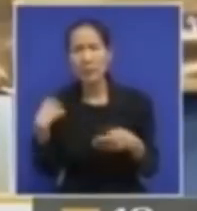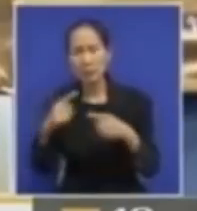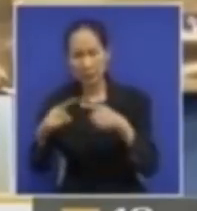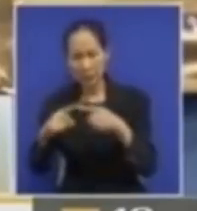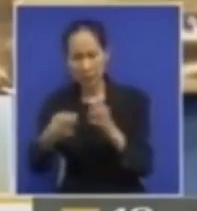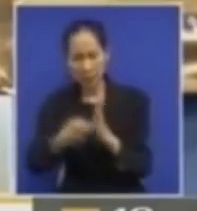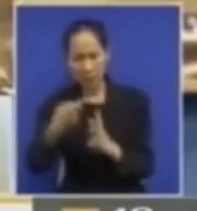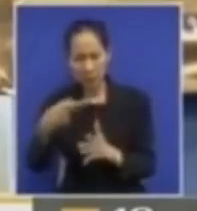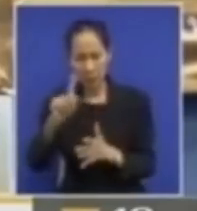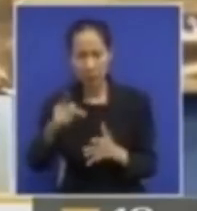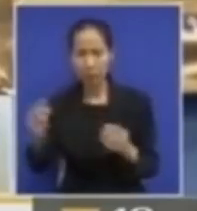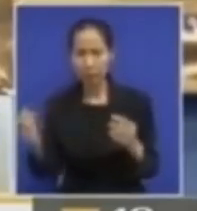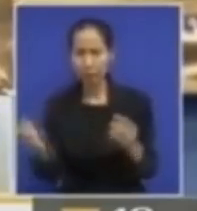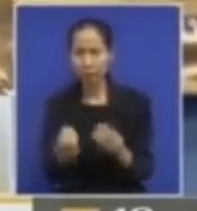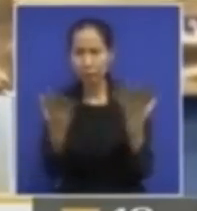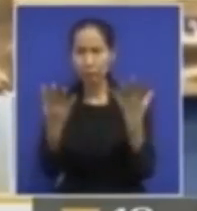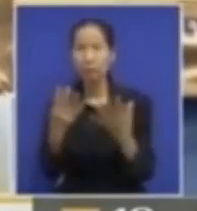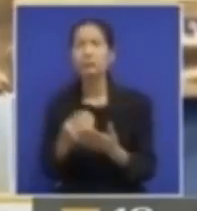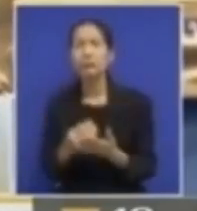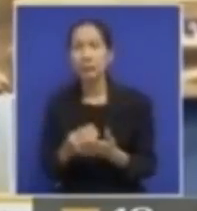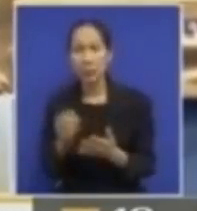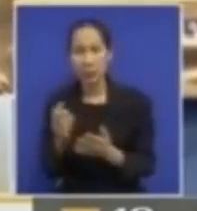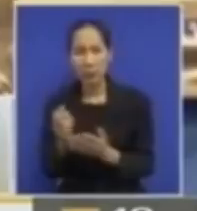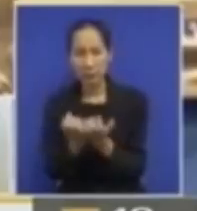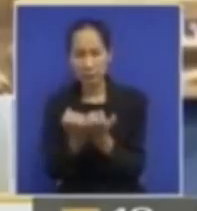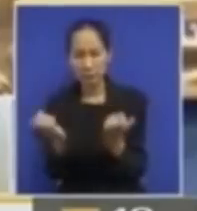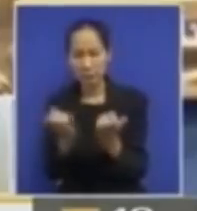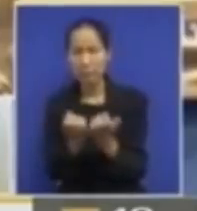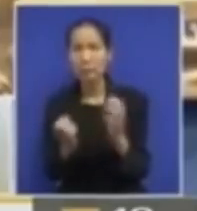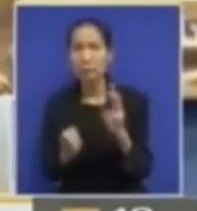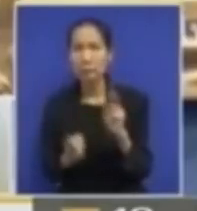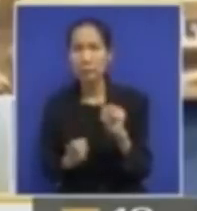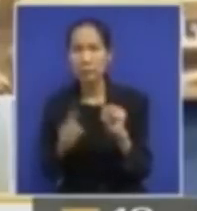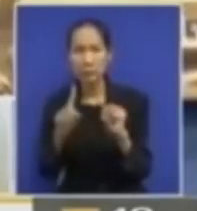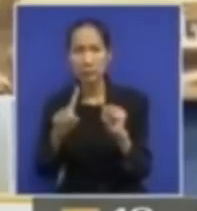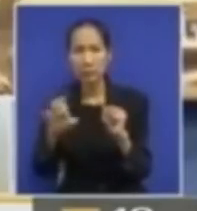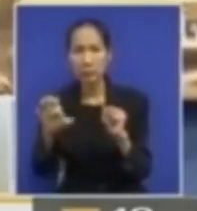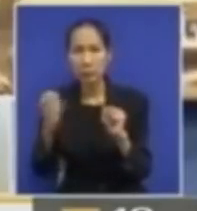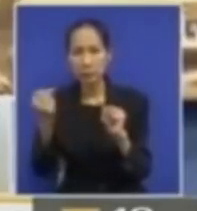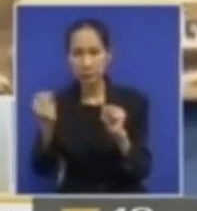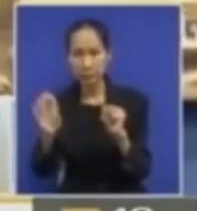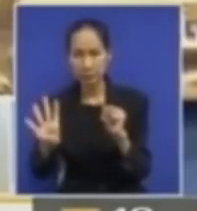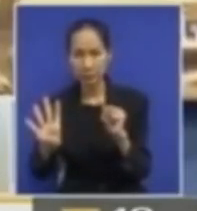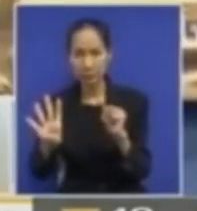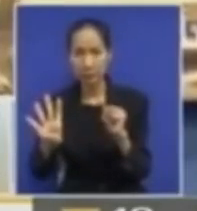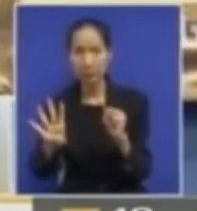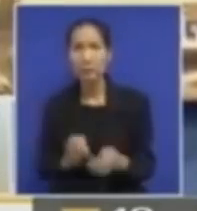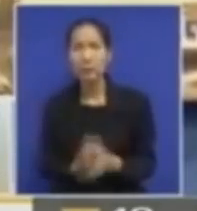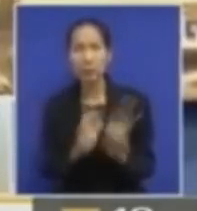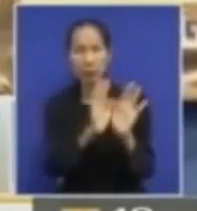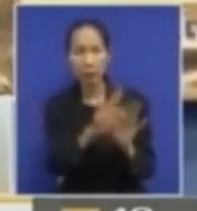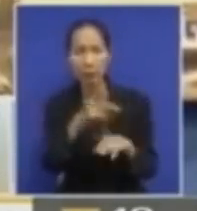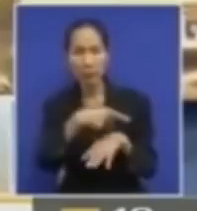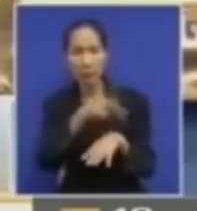ชน์หรือขัดกันตามบทบัญญัติรัฐธรรมนูญมาตรา114ผมฝากท่านประธานไปยังท่านสมาชิกนะครับให้